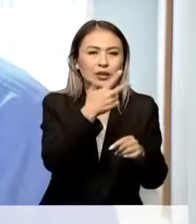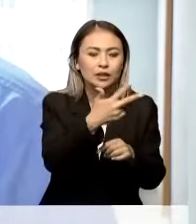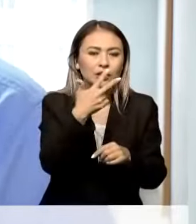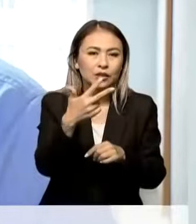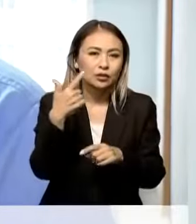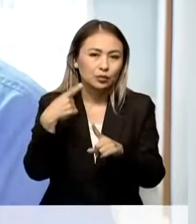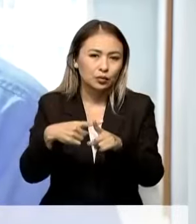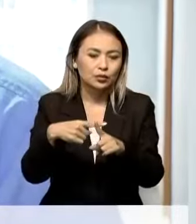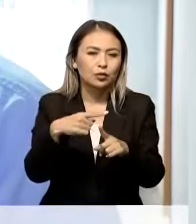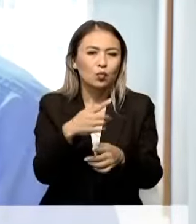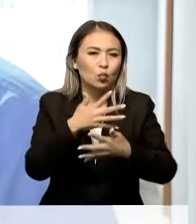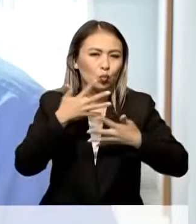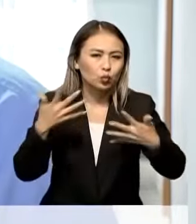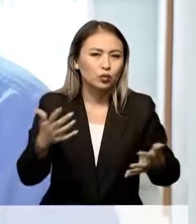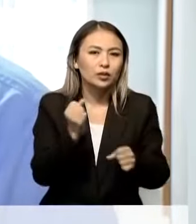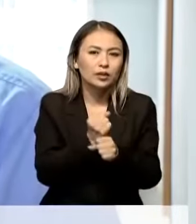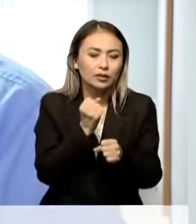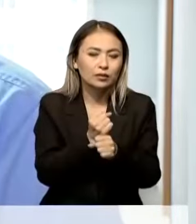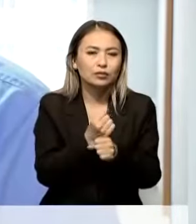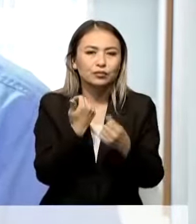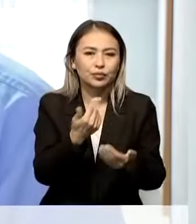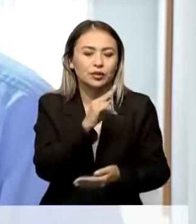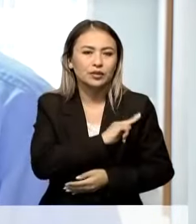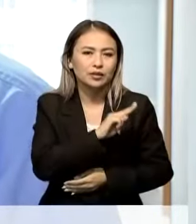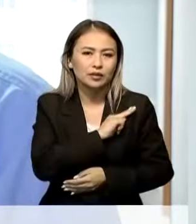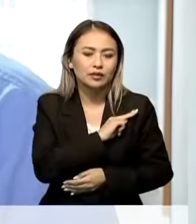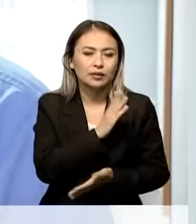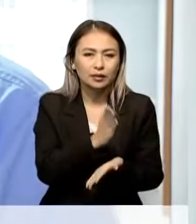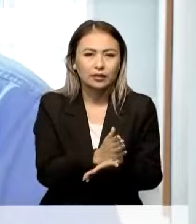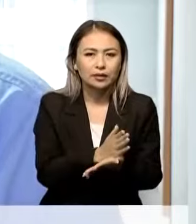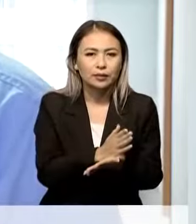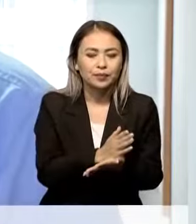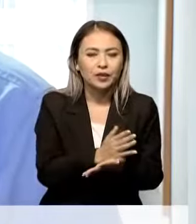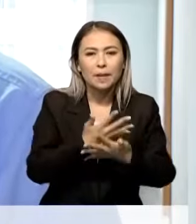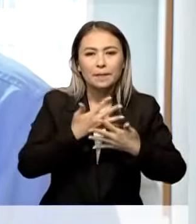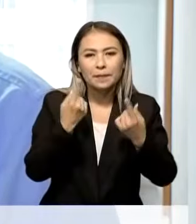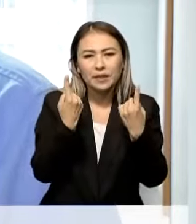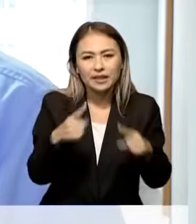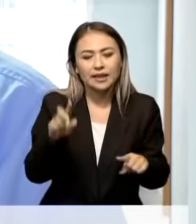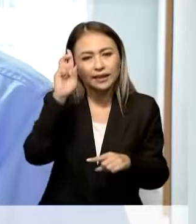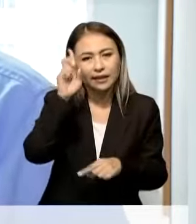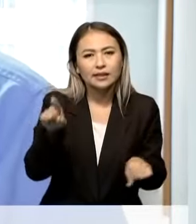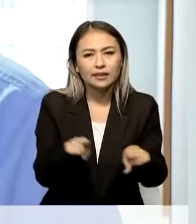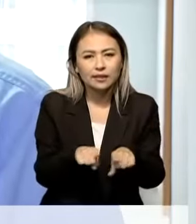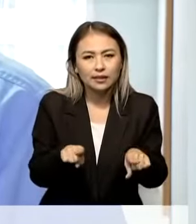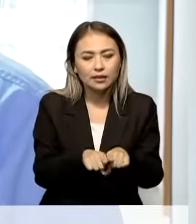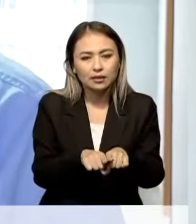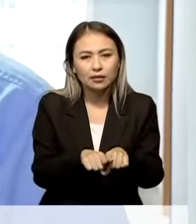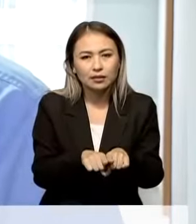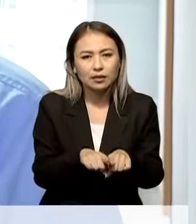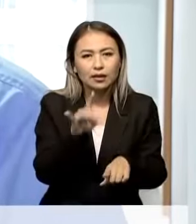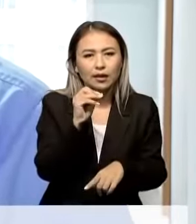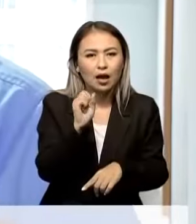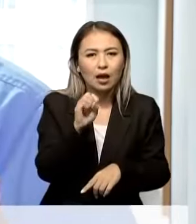буынды. Бұлар үлкен буынды реакторлар. Бұлардың референттілігі бар. Яғни басқа елдерде де бұл